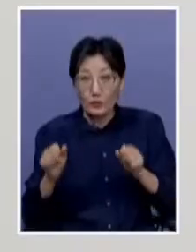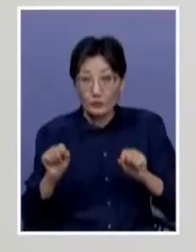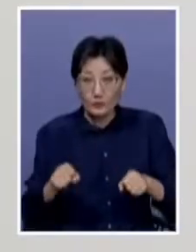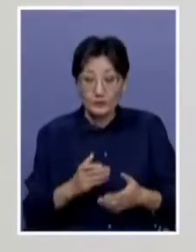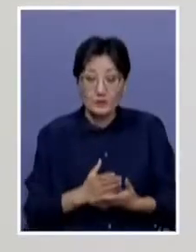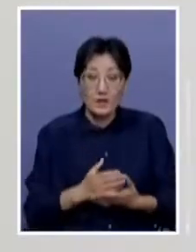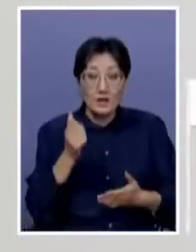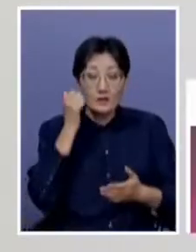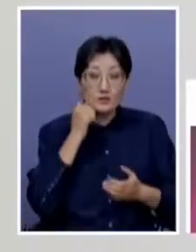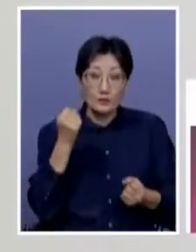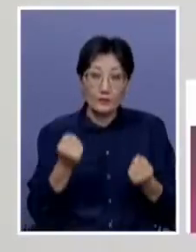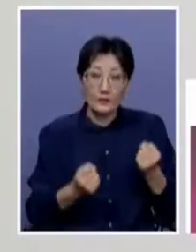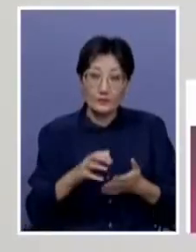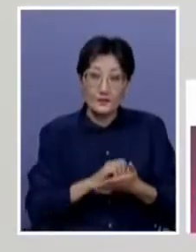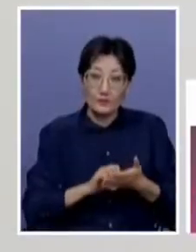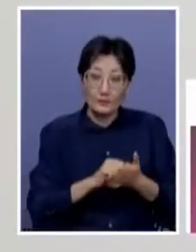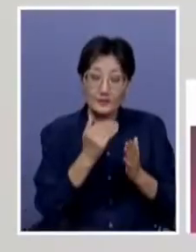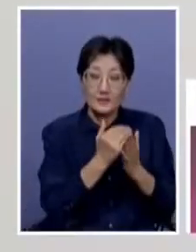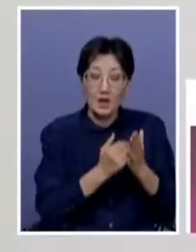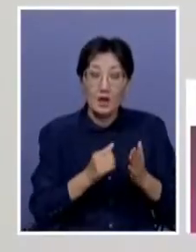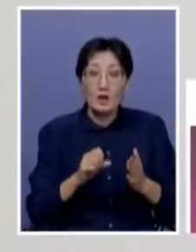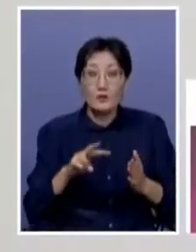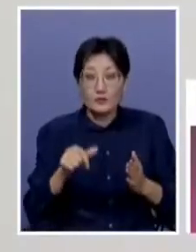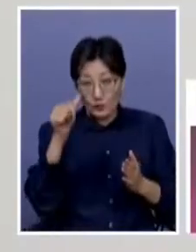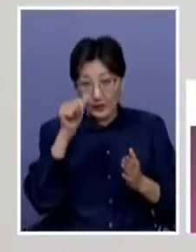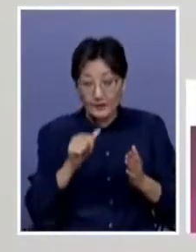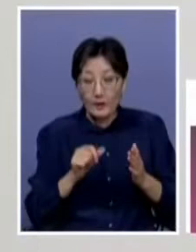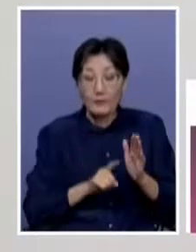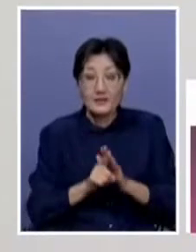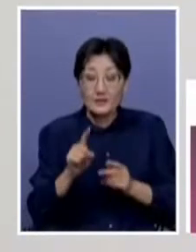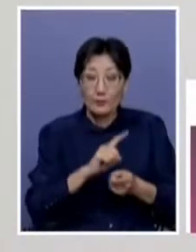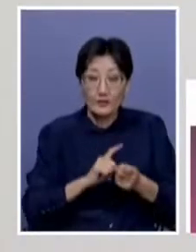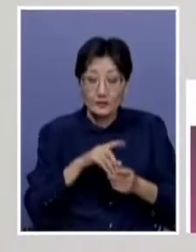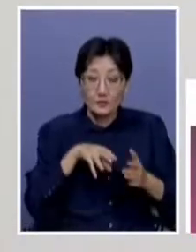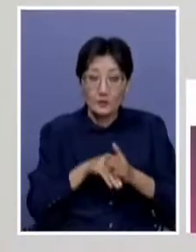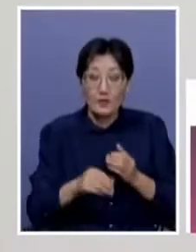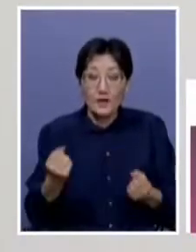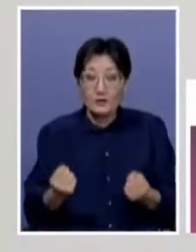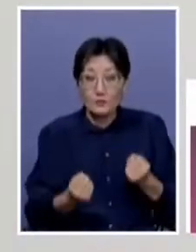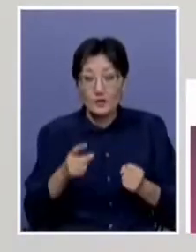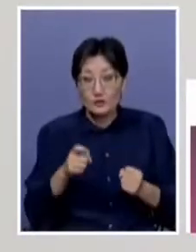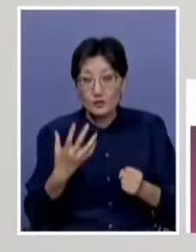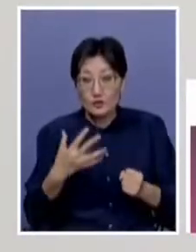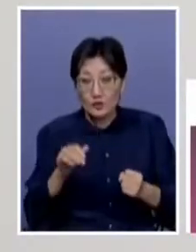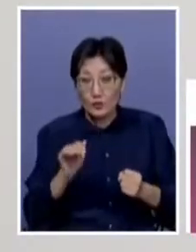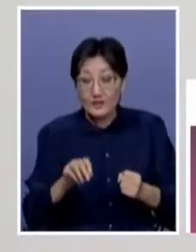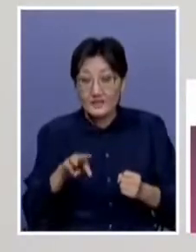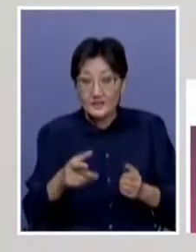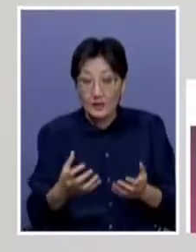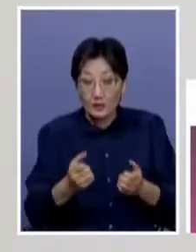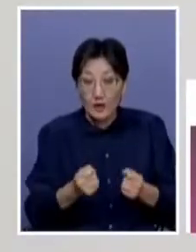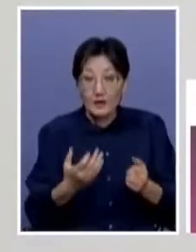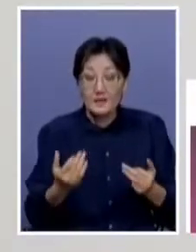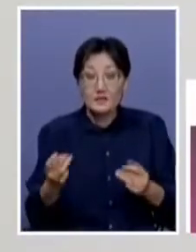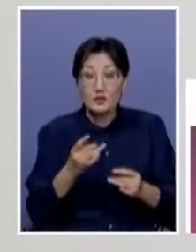Ескі көліктерді жоюға тапсыру бағдарламасына маусым айынан бастап өзгеріс енгізілген болатын. Жеңіл автокөліктер бұрын 150 мың теңгеге қабылданса, қазір оның